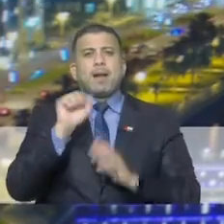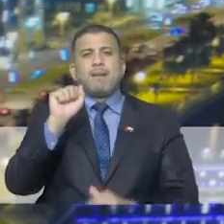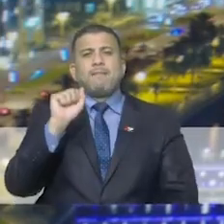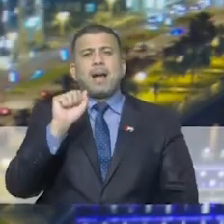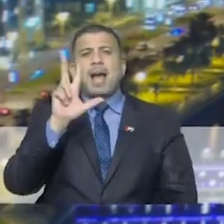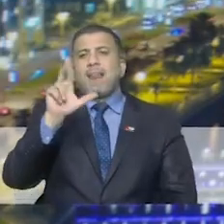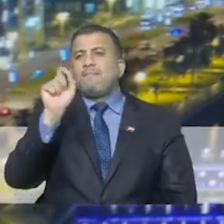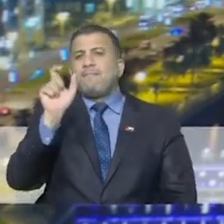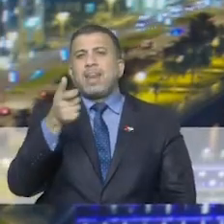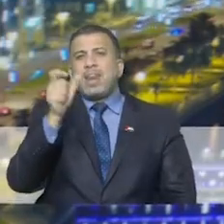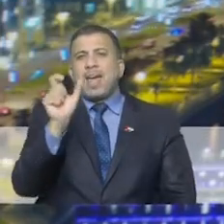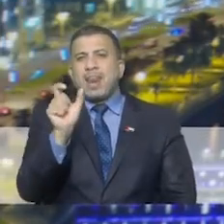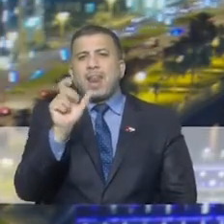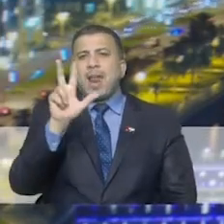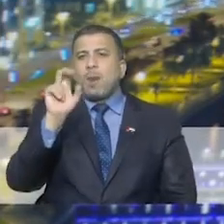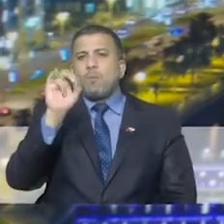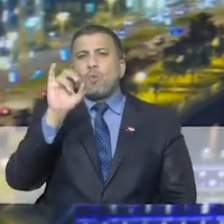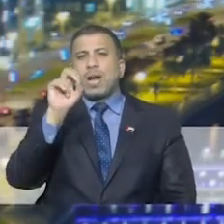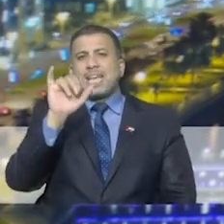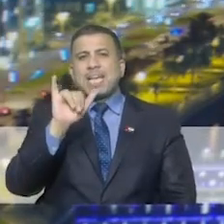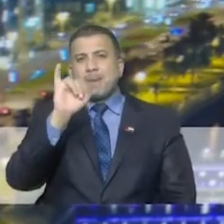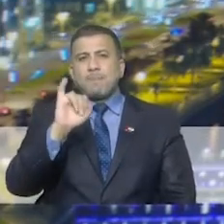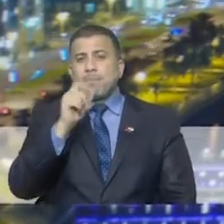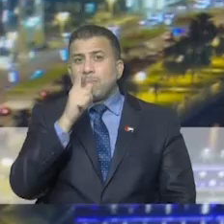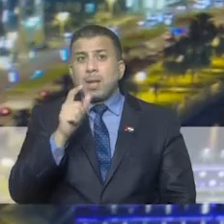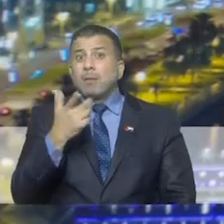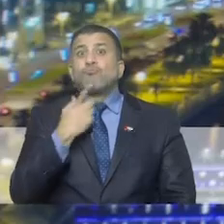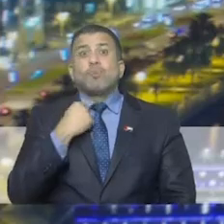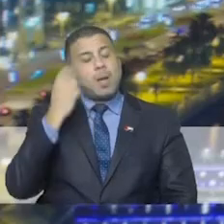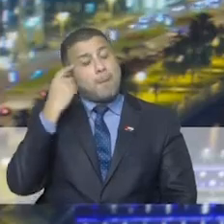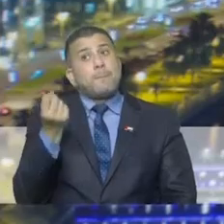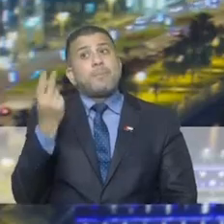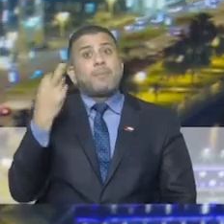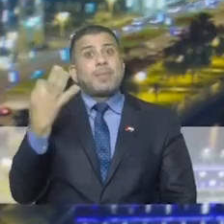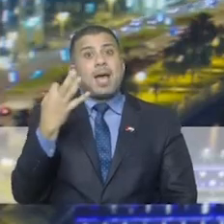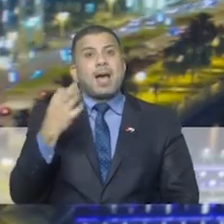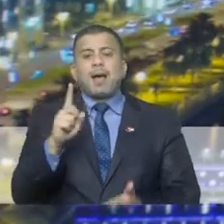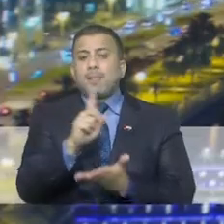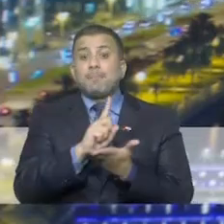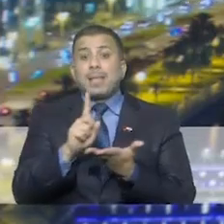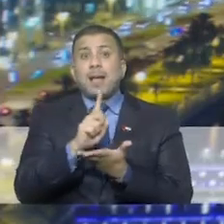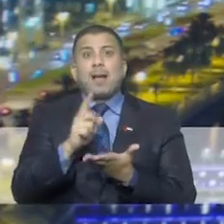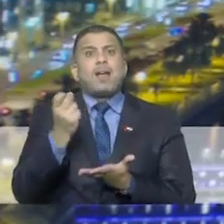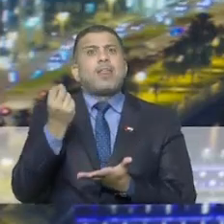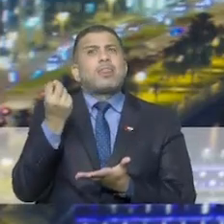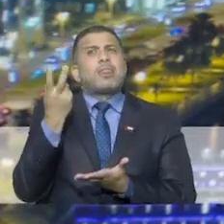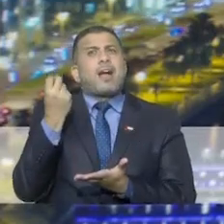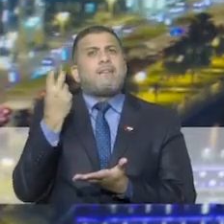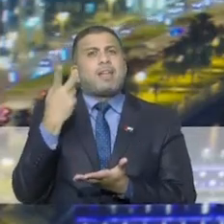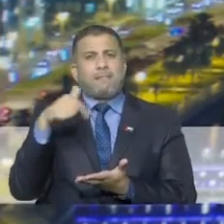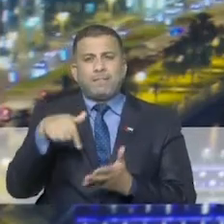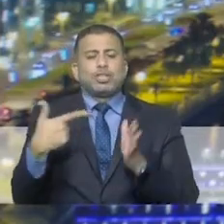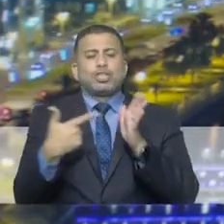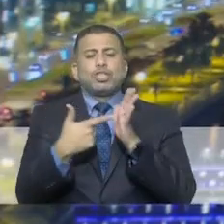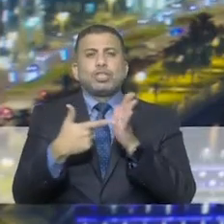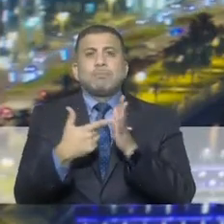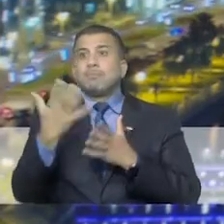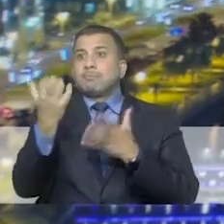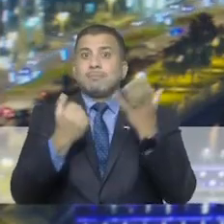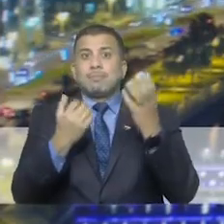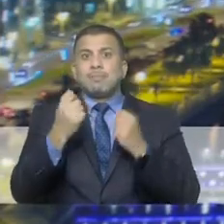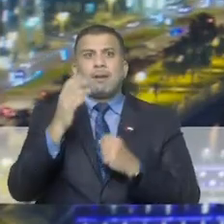برنامج الفنان المقيم بهدف إثراء البيئة الإبداعية والثقافية في الجامعة عبر استقطاب